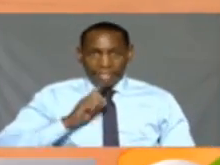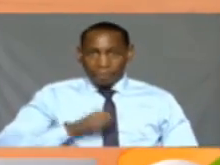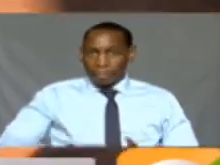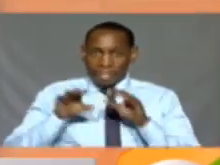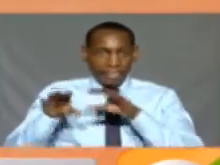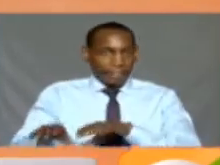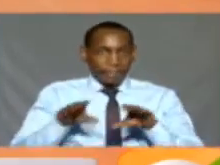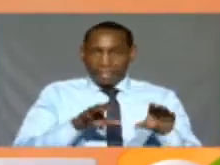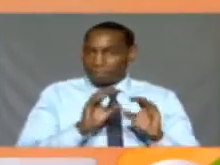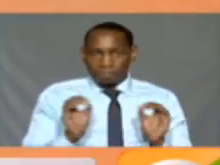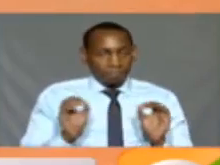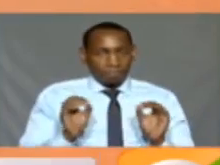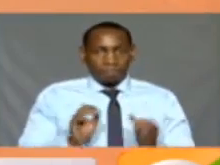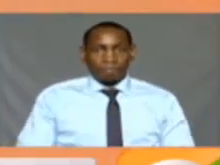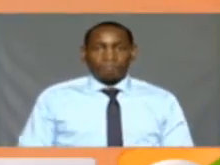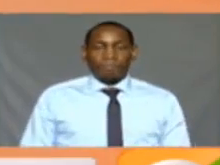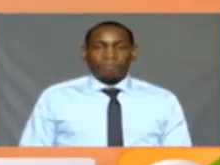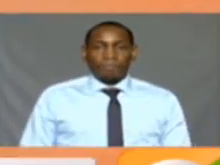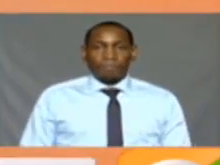naumia.